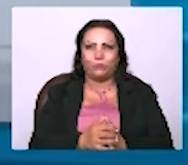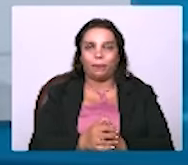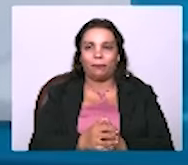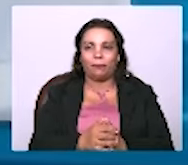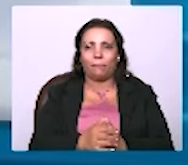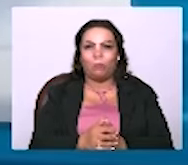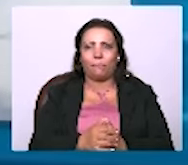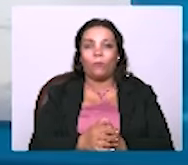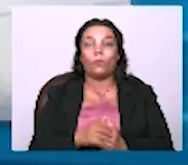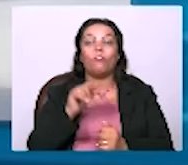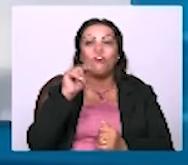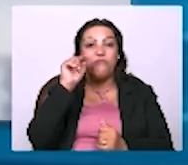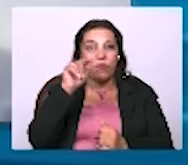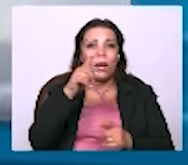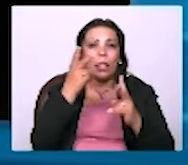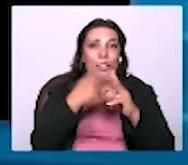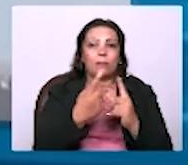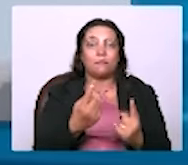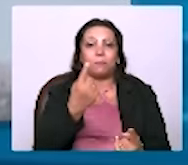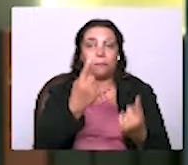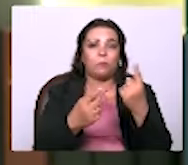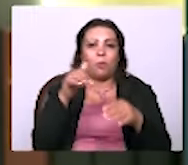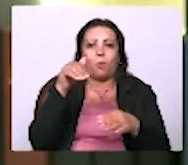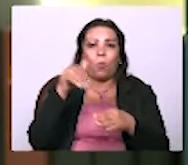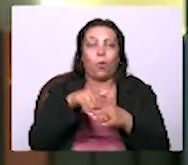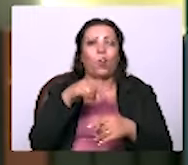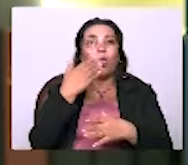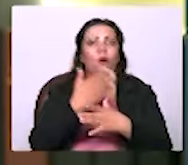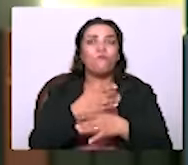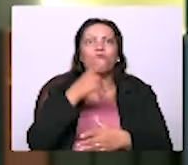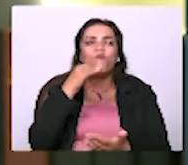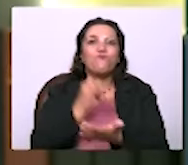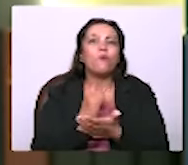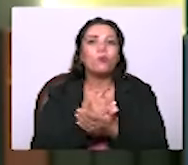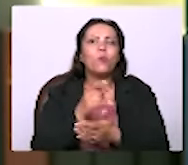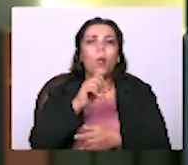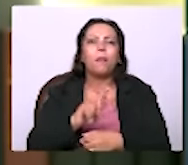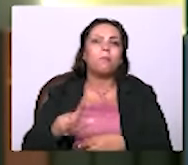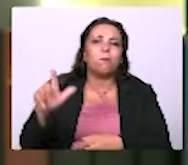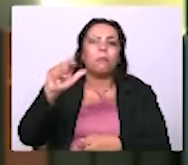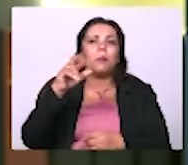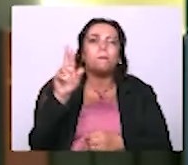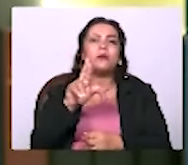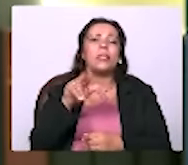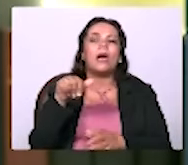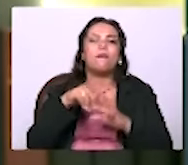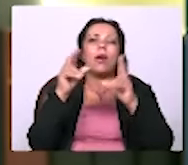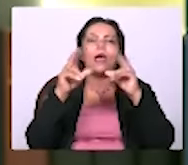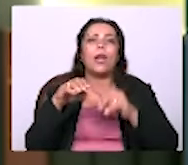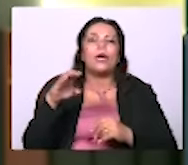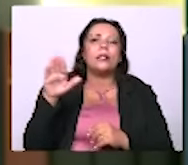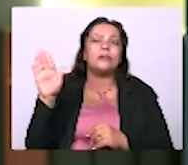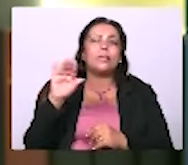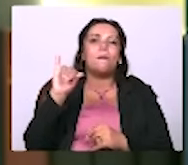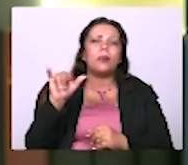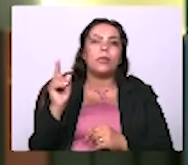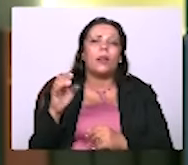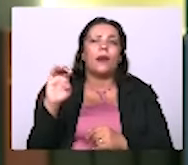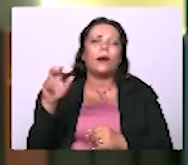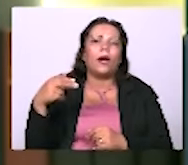طبعا هناك مرشحين هناك زعيم اكبر كتله مسيحيه داخل مجلس النواب اللبناني سمير جعجع